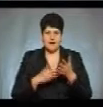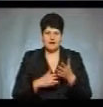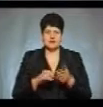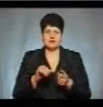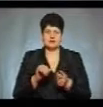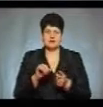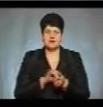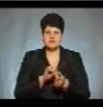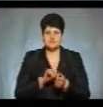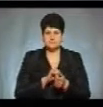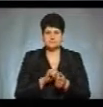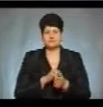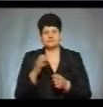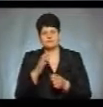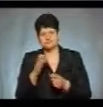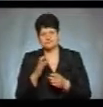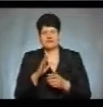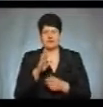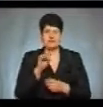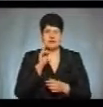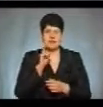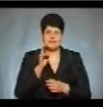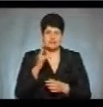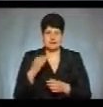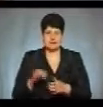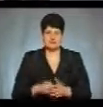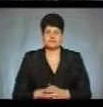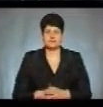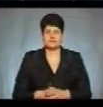крові кандидат у президенти України Володимир Зеленський.